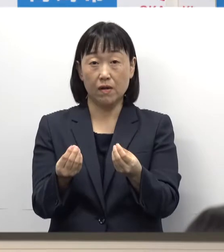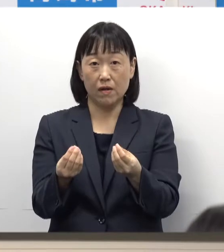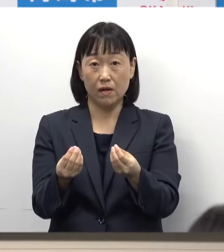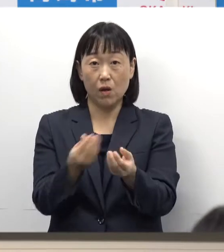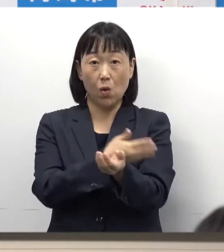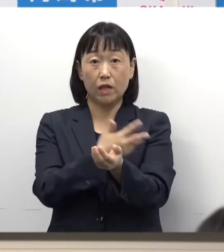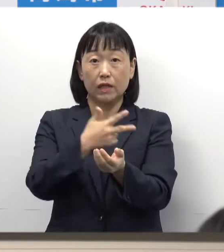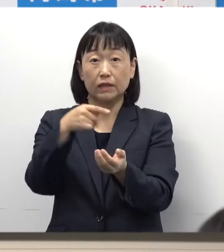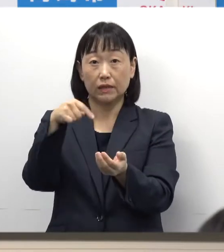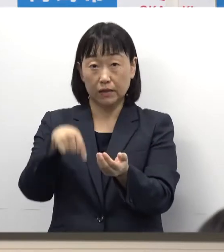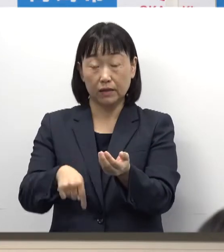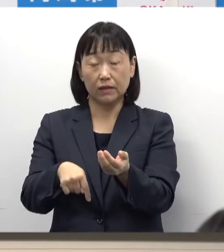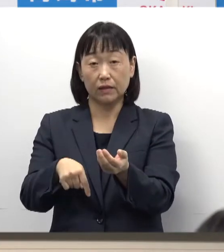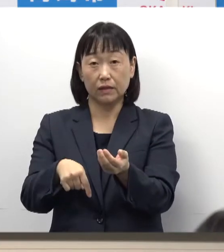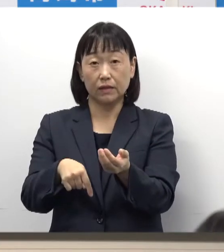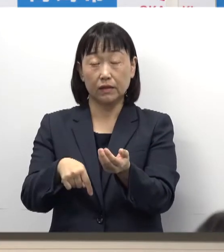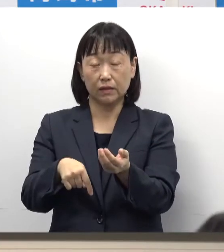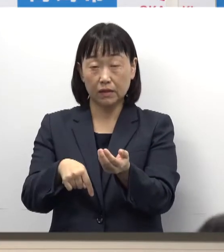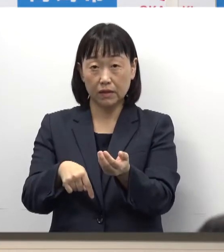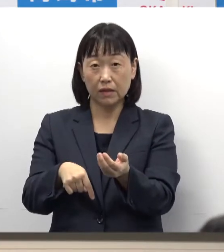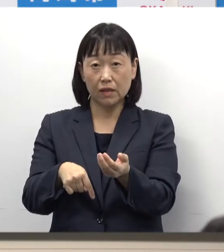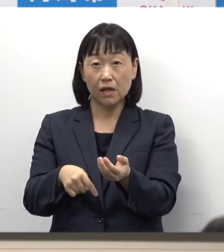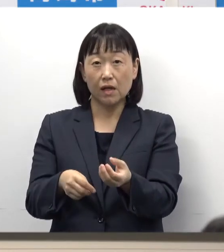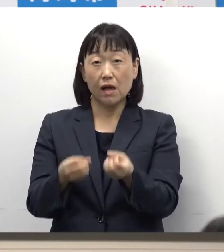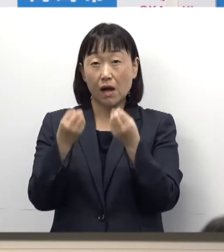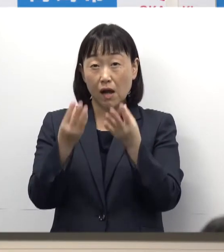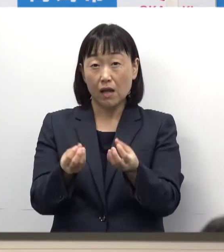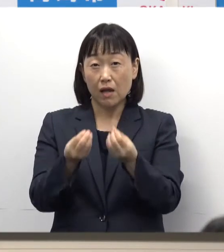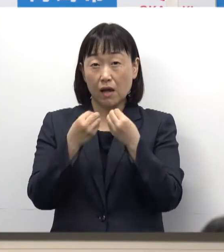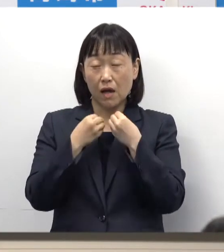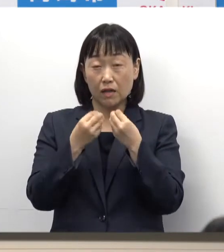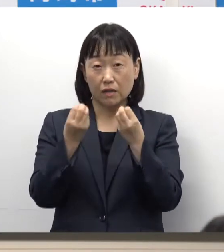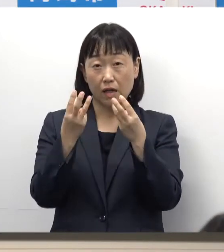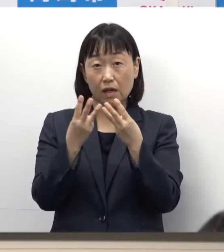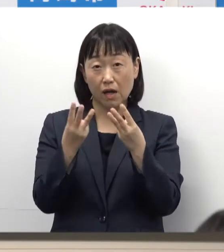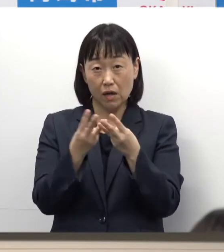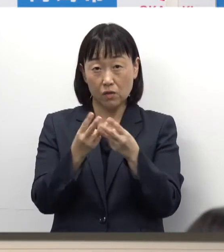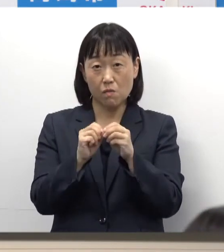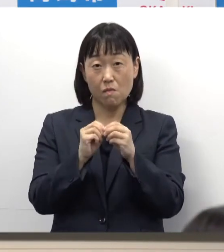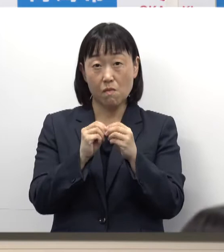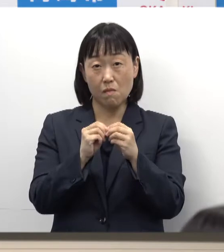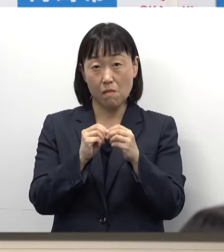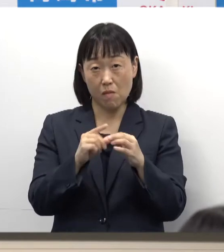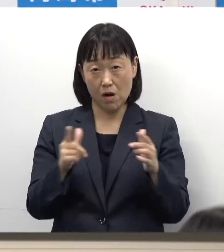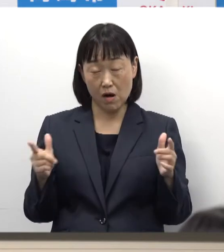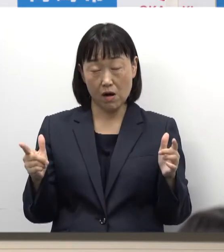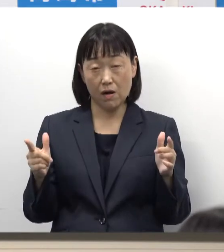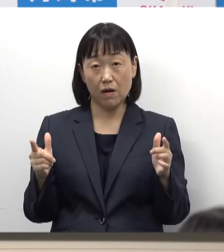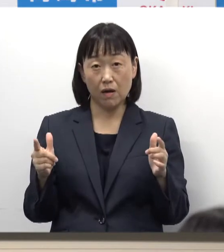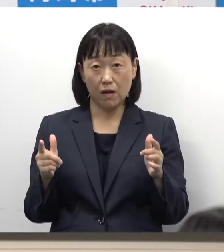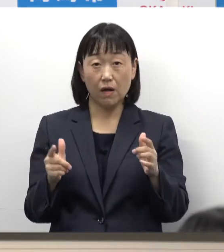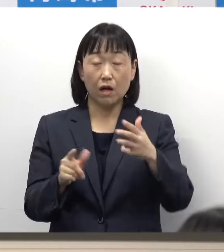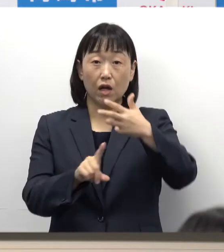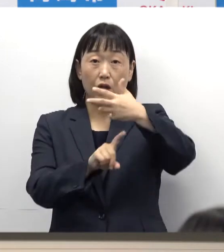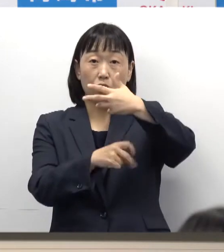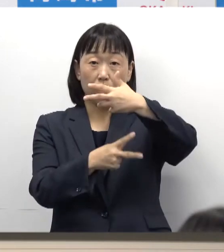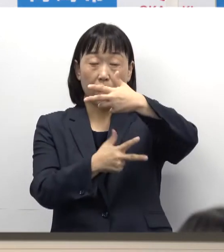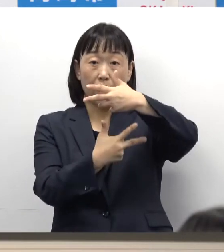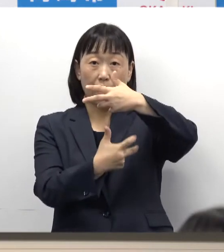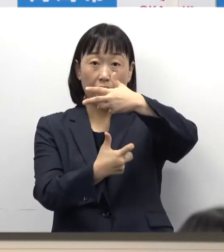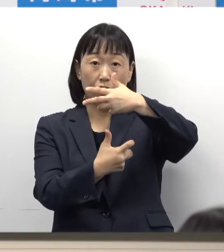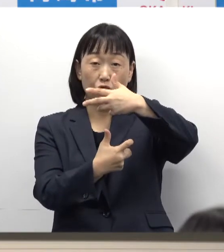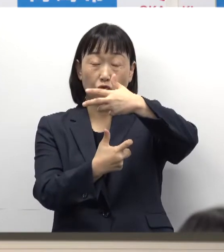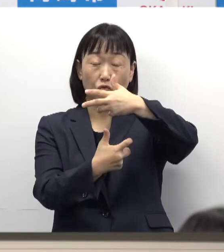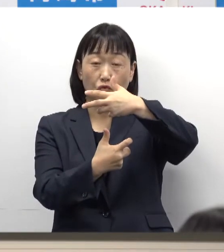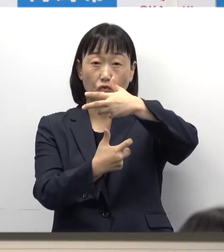8月に入って新規感染者が急増しており17日には77に18日も70